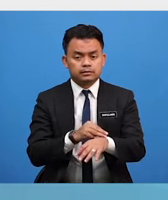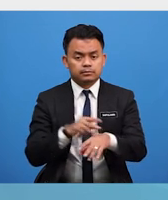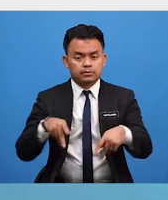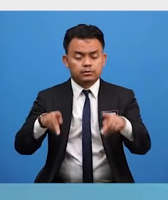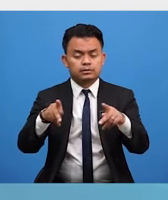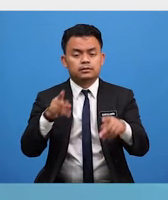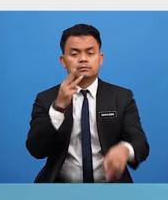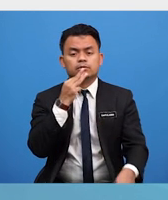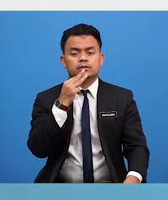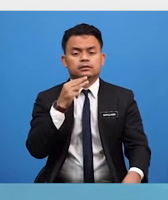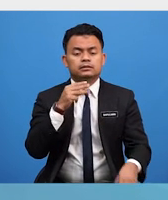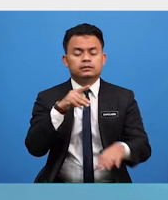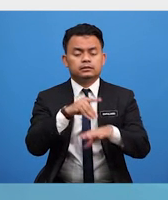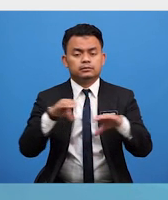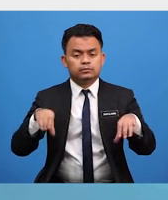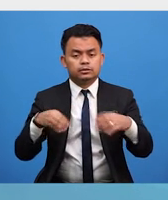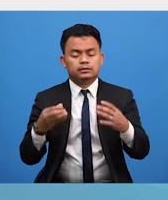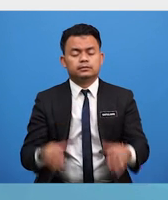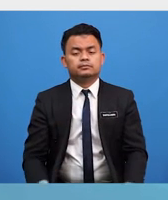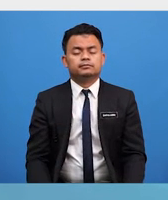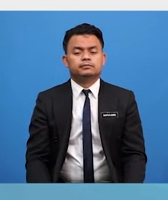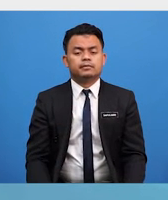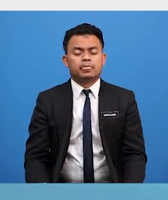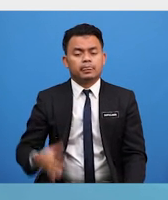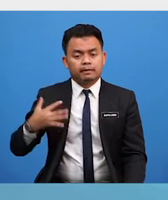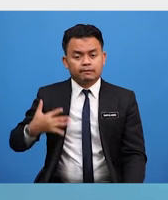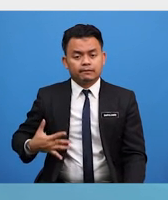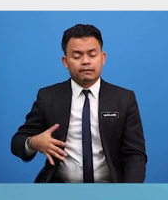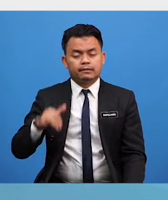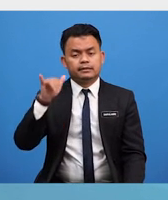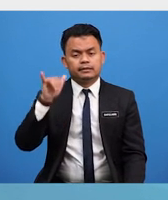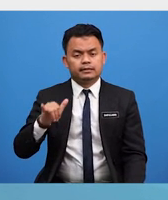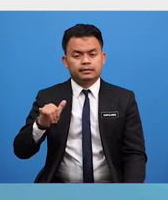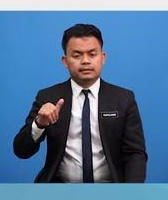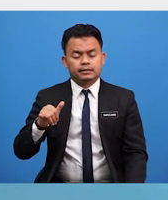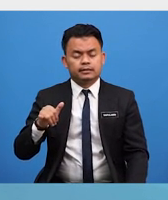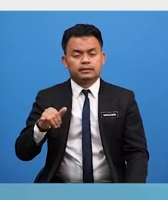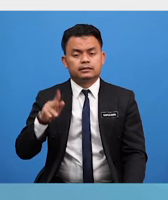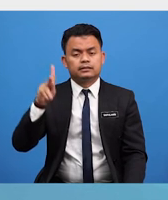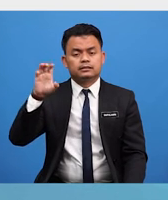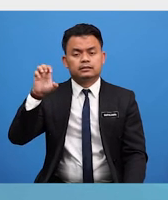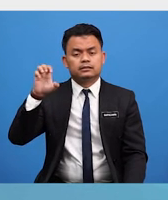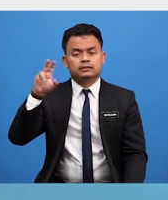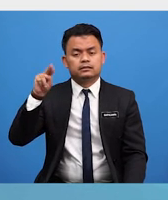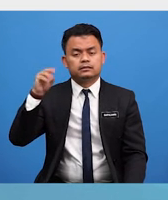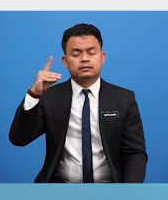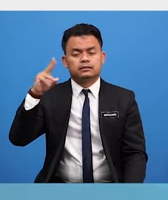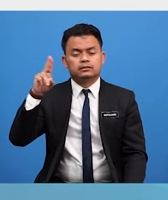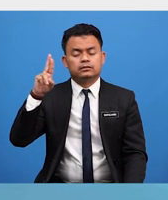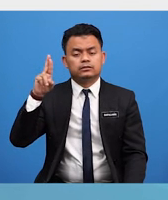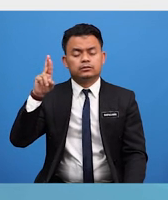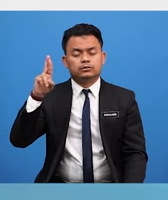Jawapannya ialah, kain yang kendur boleh menyebabkan hasil sapuan warna menjadi